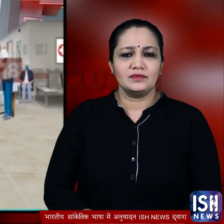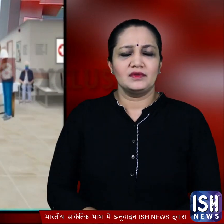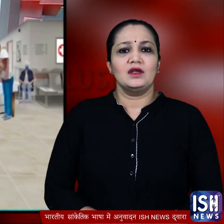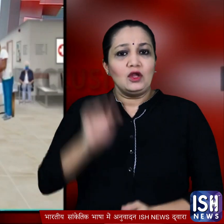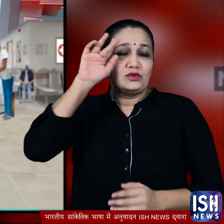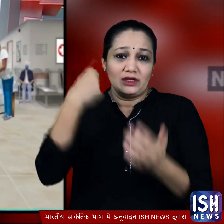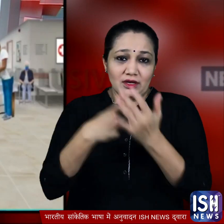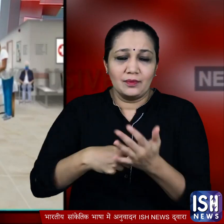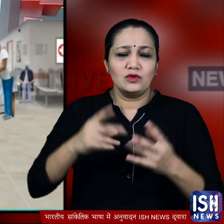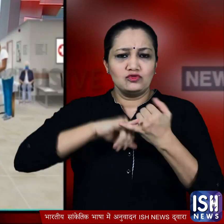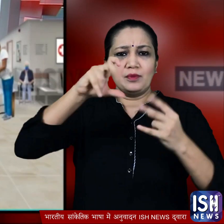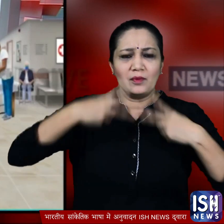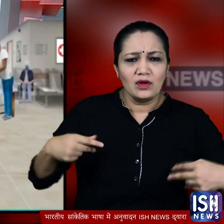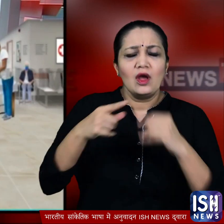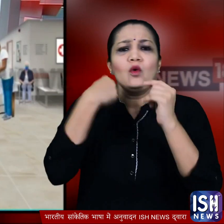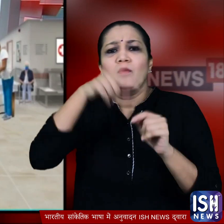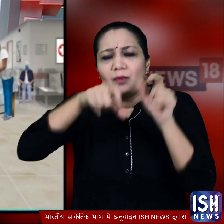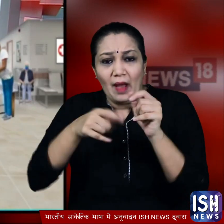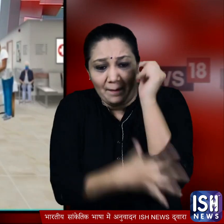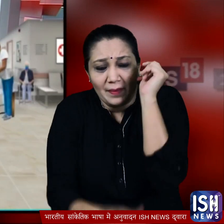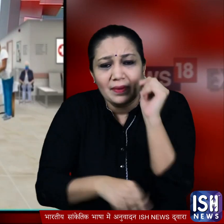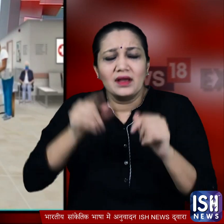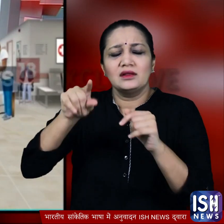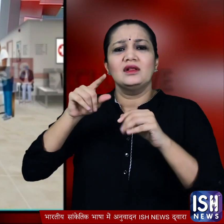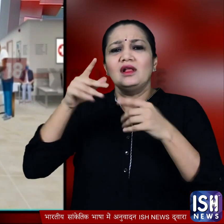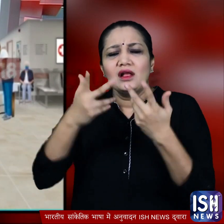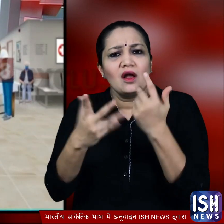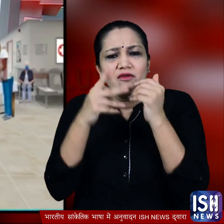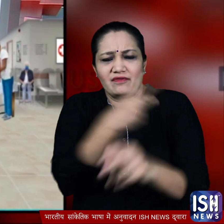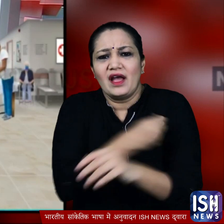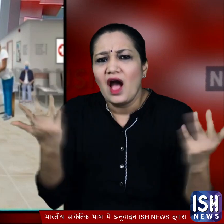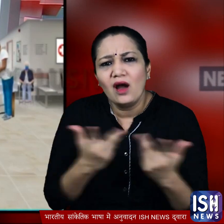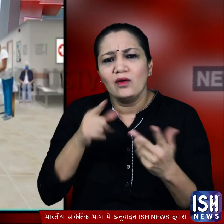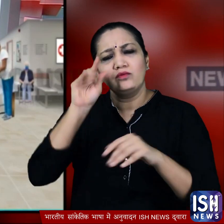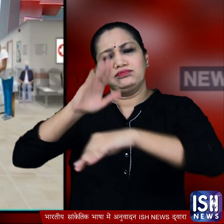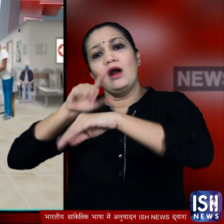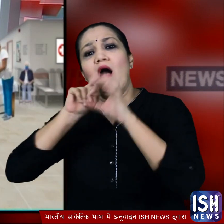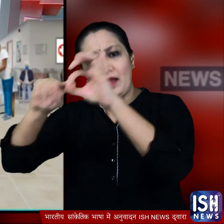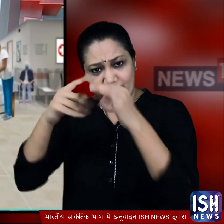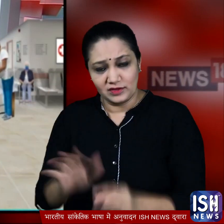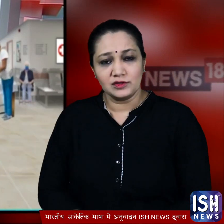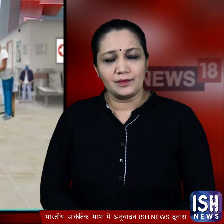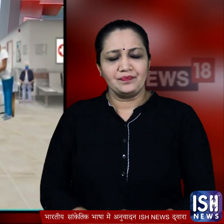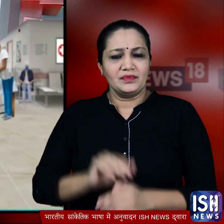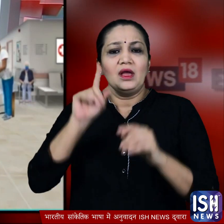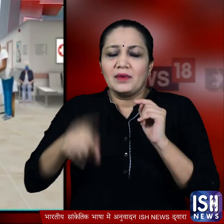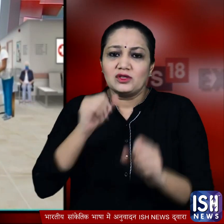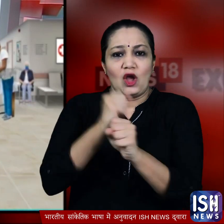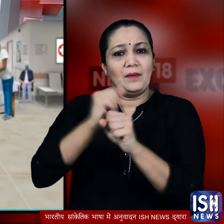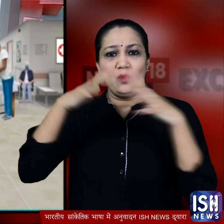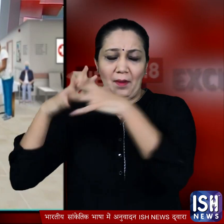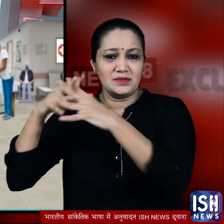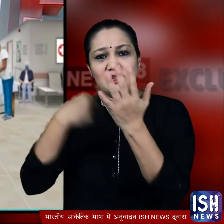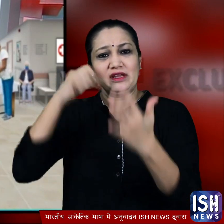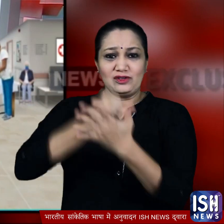दौरान सुप्रीम कोर्ट ने गरीबों को वैक्सीन लगाने पर सरकार से सवाल पूछा, क्योंकि टीके के लिए सभी को सरकारी वेबसाइट